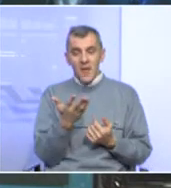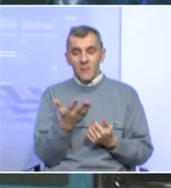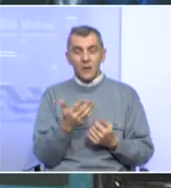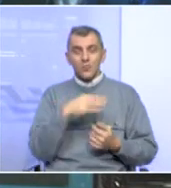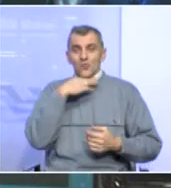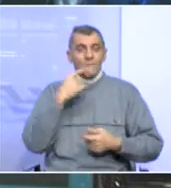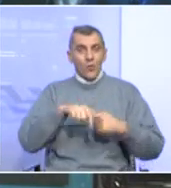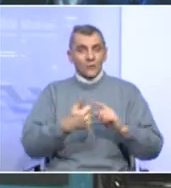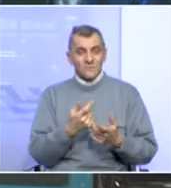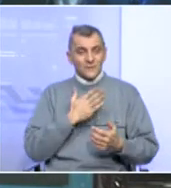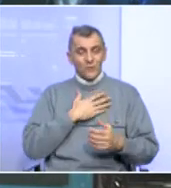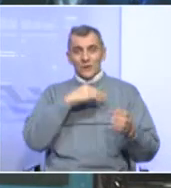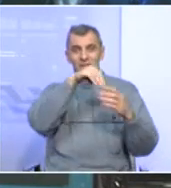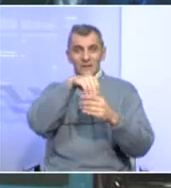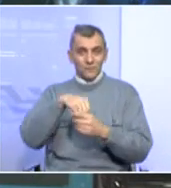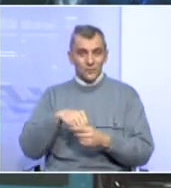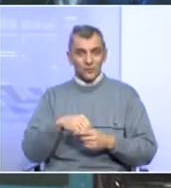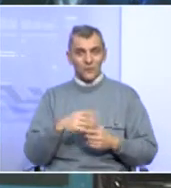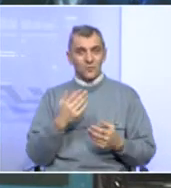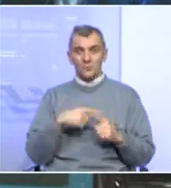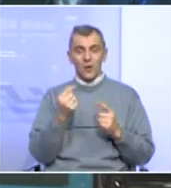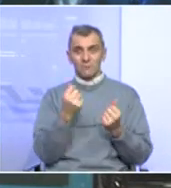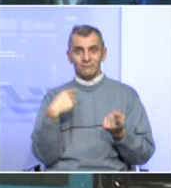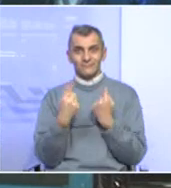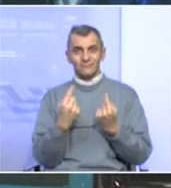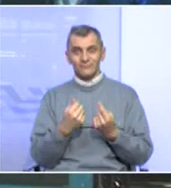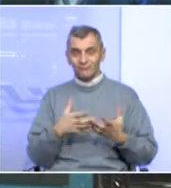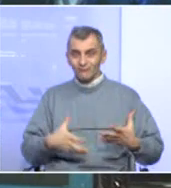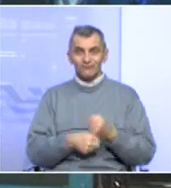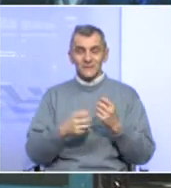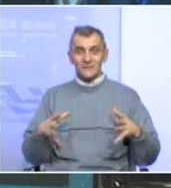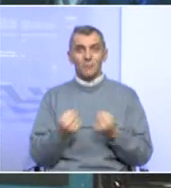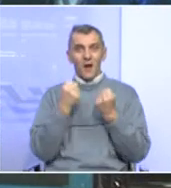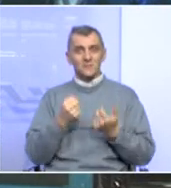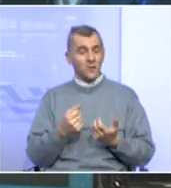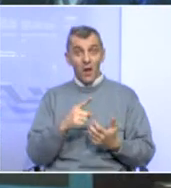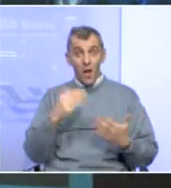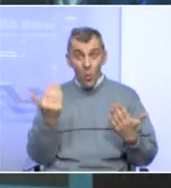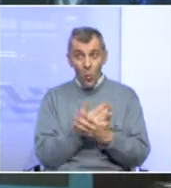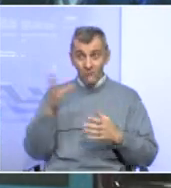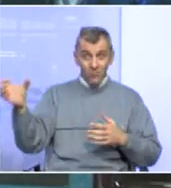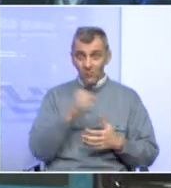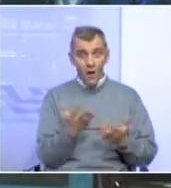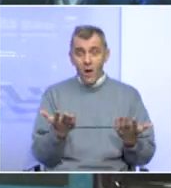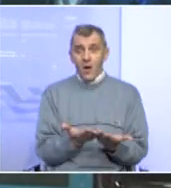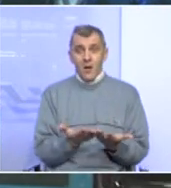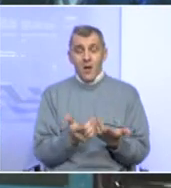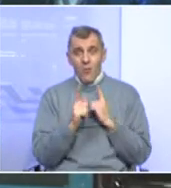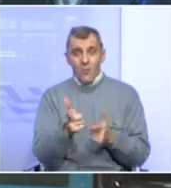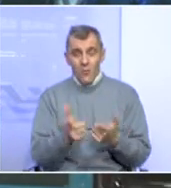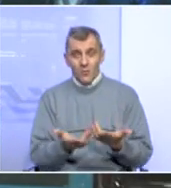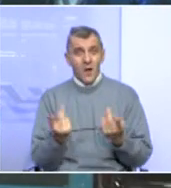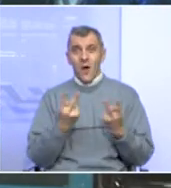stanovništvo da ih izvuče iz recesije, a kamoli da nekom novom koji je bez posla, koji bi došao tu skoro pod